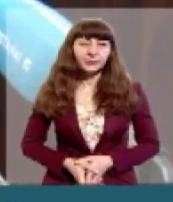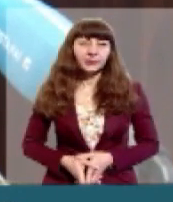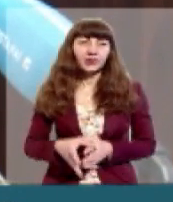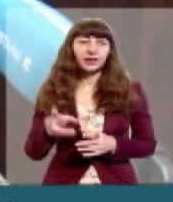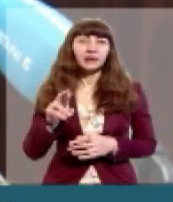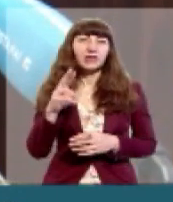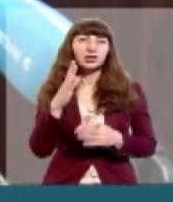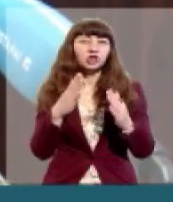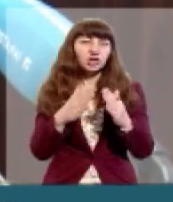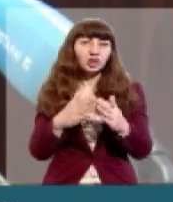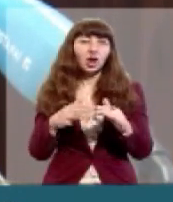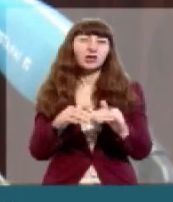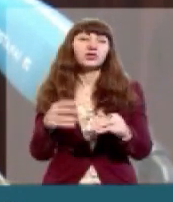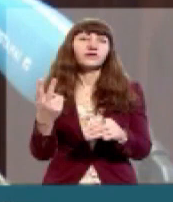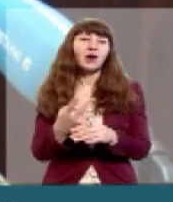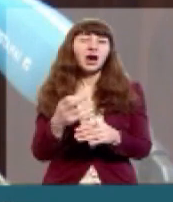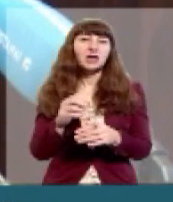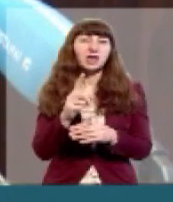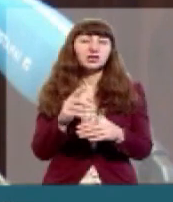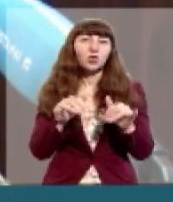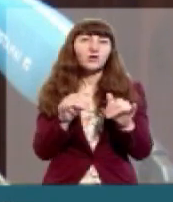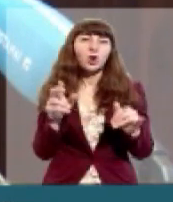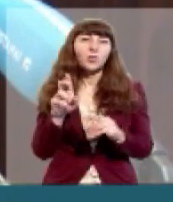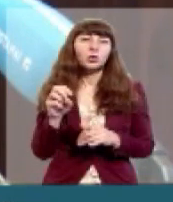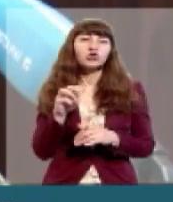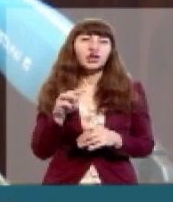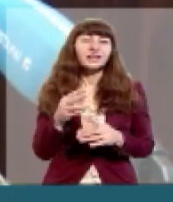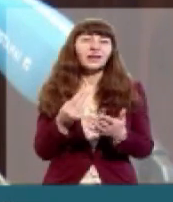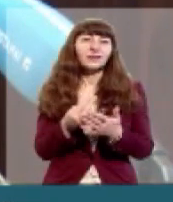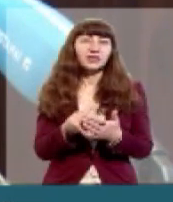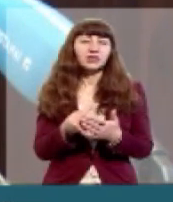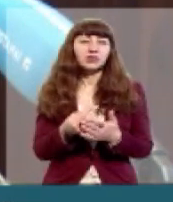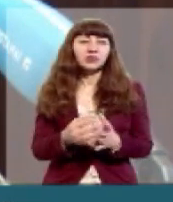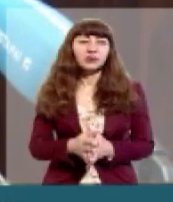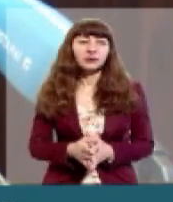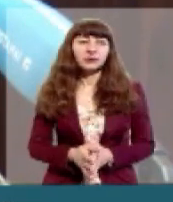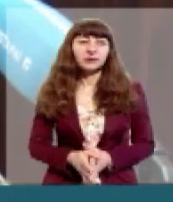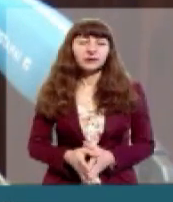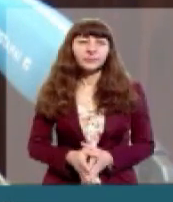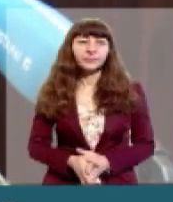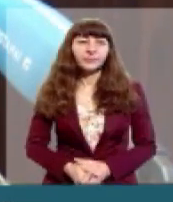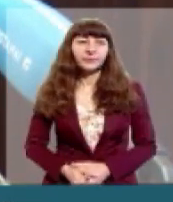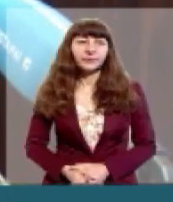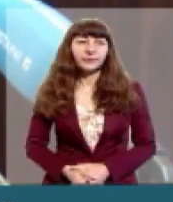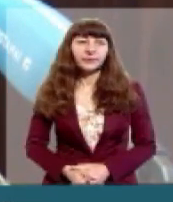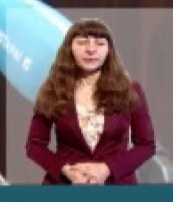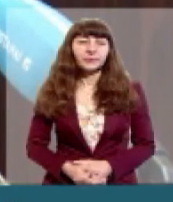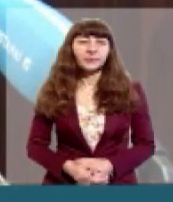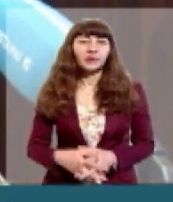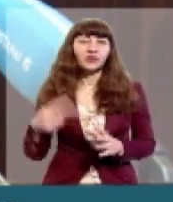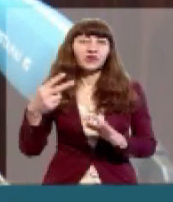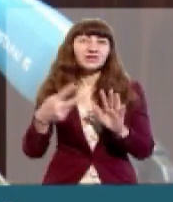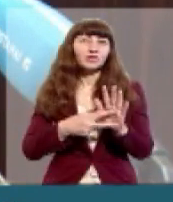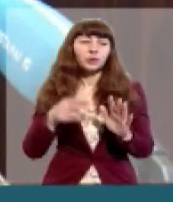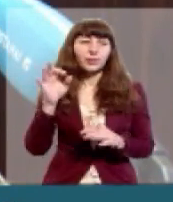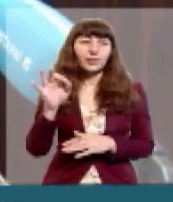для жилья тоже в 2 раза увеличилось. Бюджетное финансирование с уровнем 2022 года. На